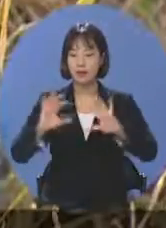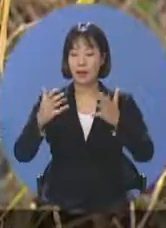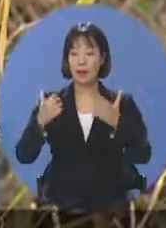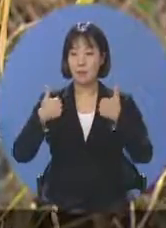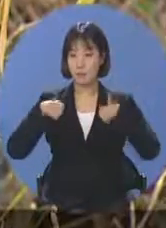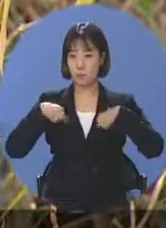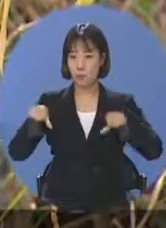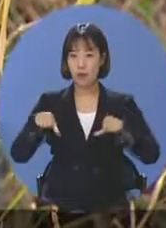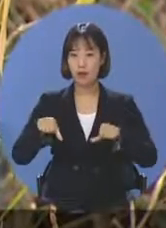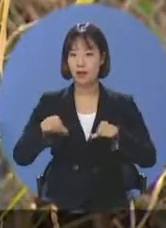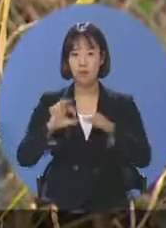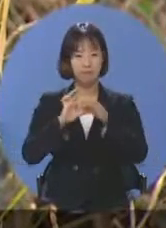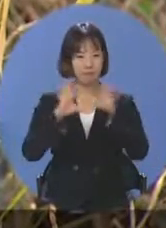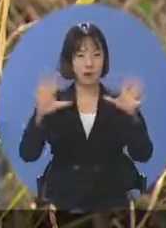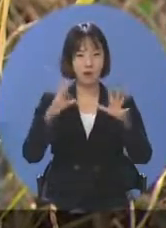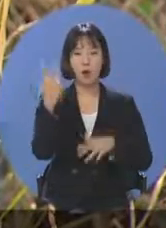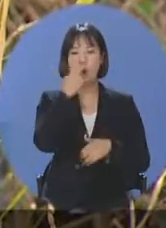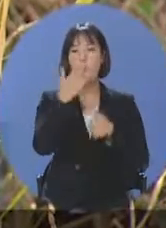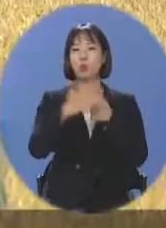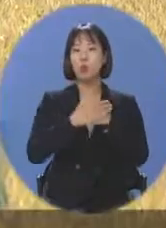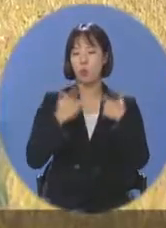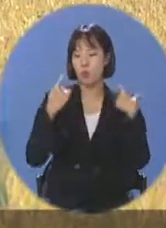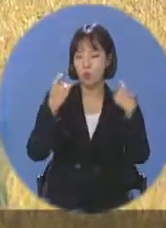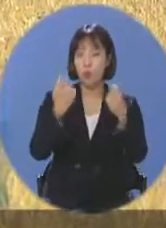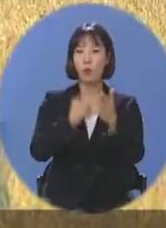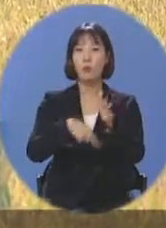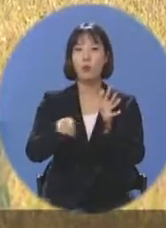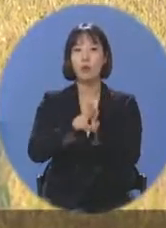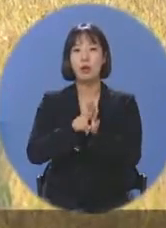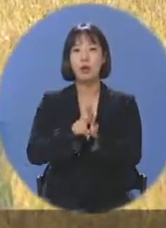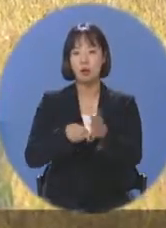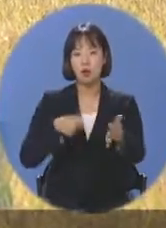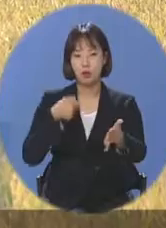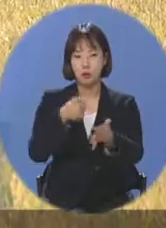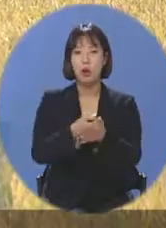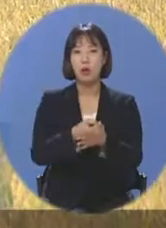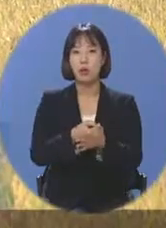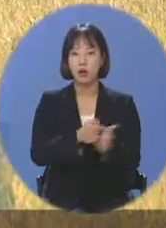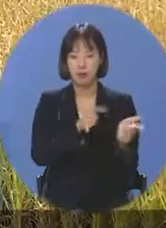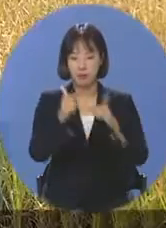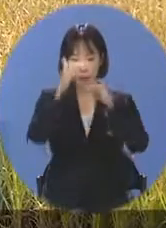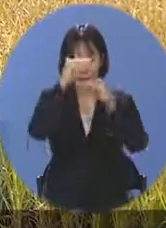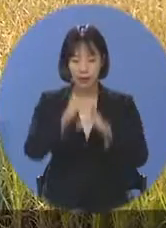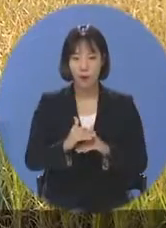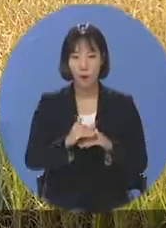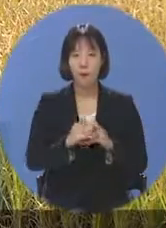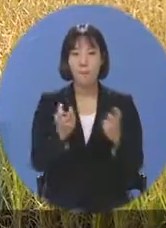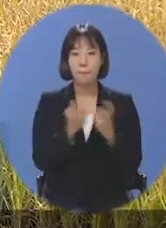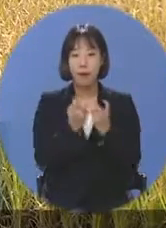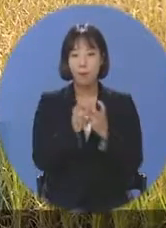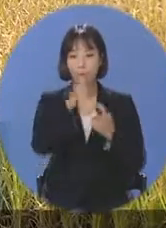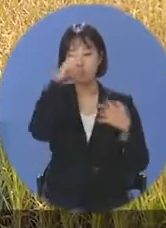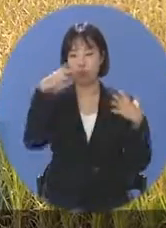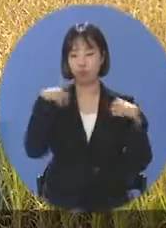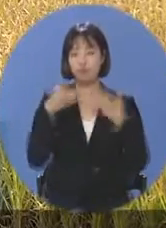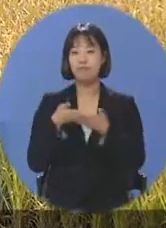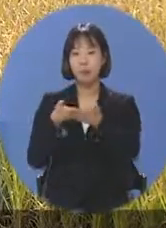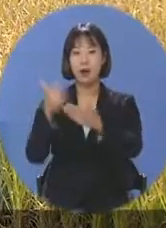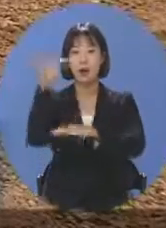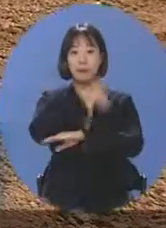관계없이 보호조치가 유지될 수 있도록 예외 품목으로 지정해야 한다며 이 같은 내용을 포함한 대응책 마련을 정부에 건의할